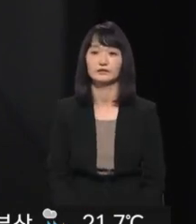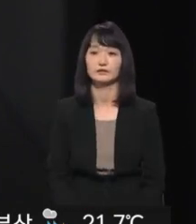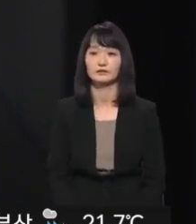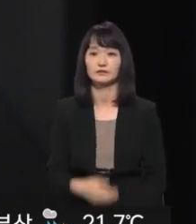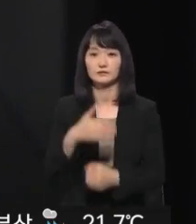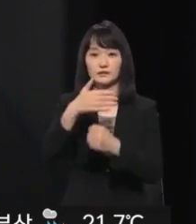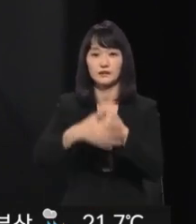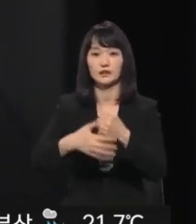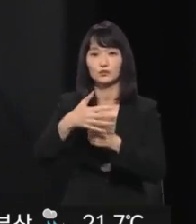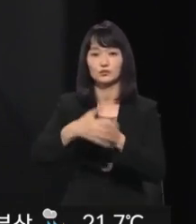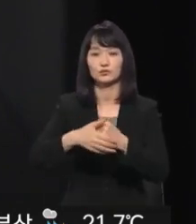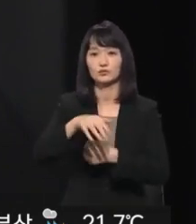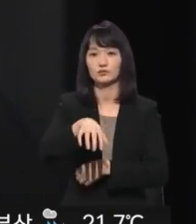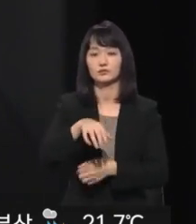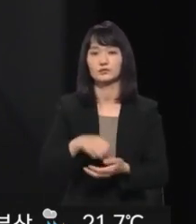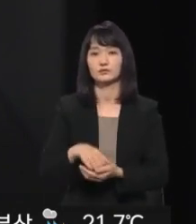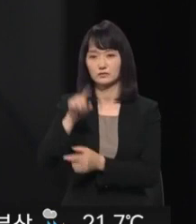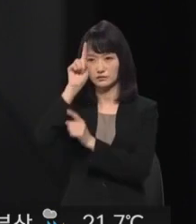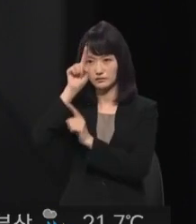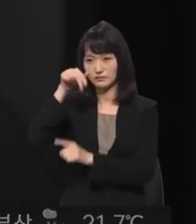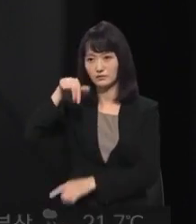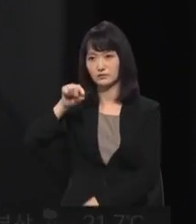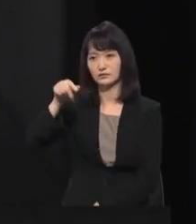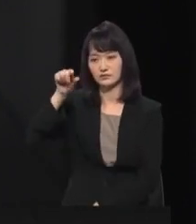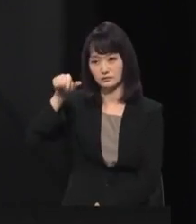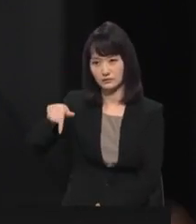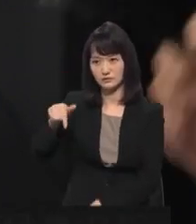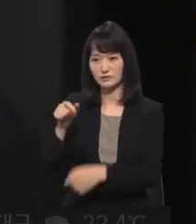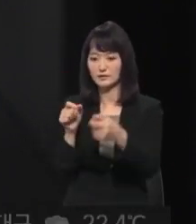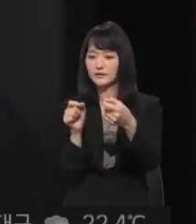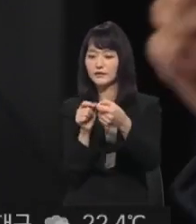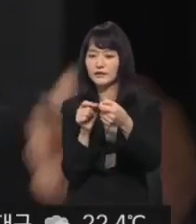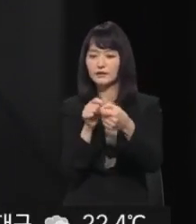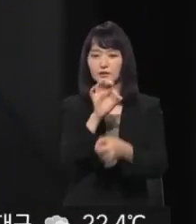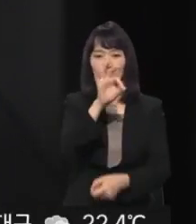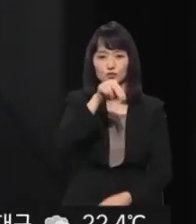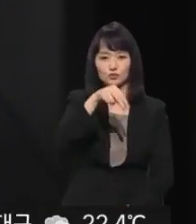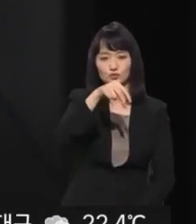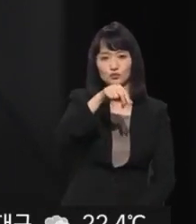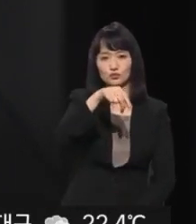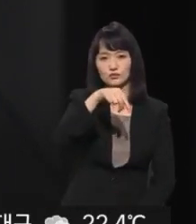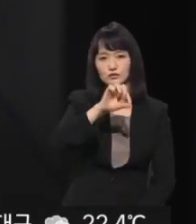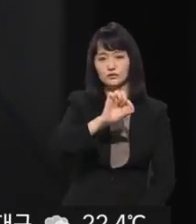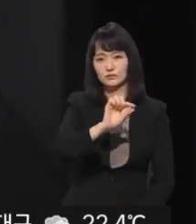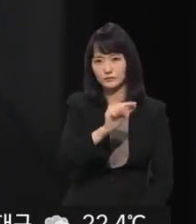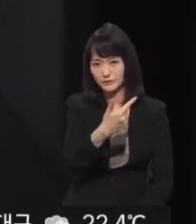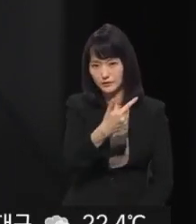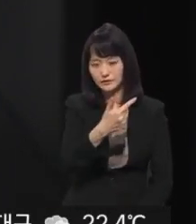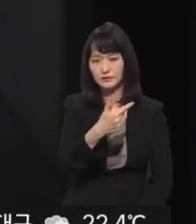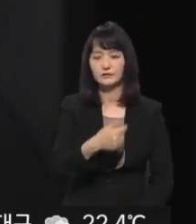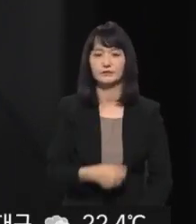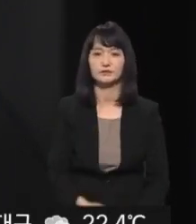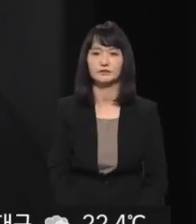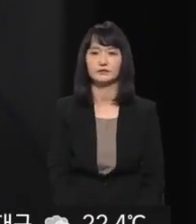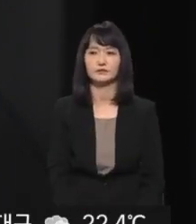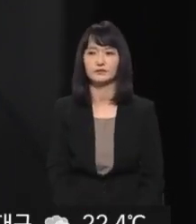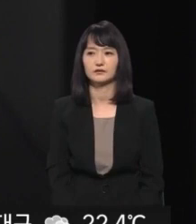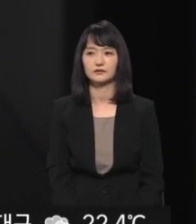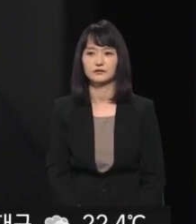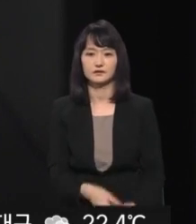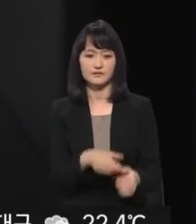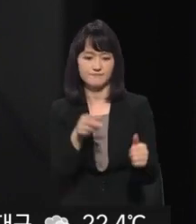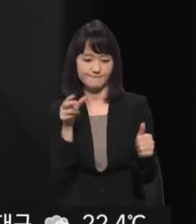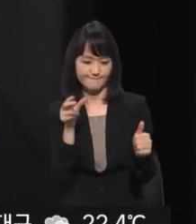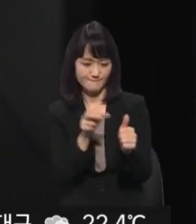어떻게 보면 이제 그 이 조사 가고 또 이주석 전에 배가 가까이 j 숭인 그 전 대표가 뭐 거기서 이제 그 배신자 프레임도